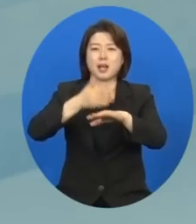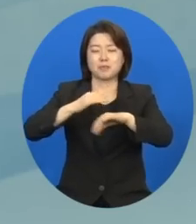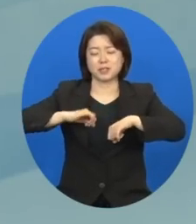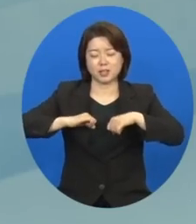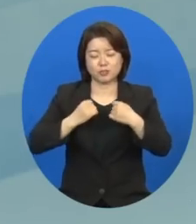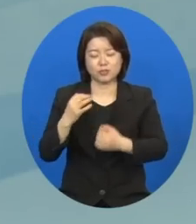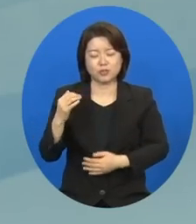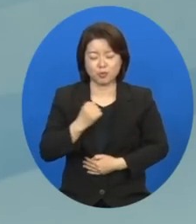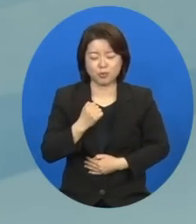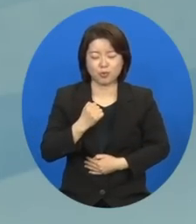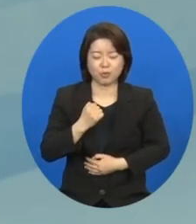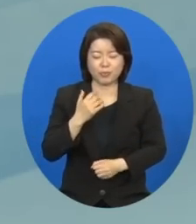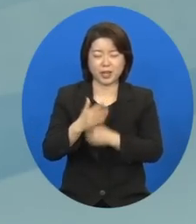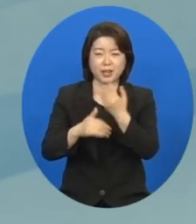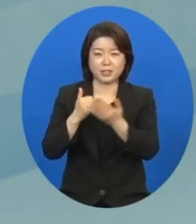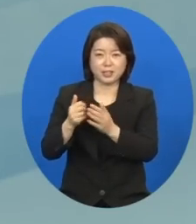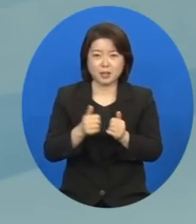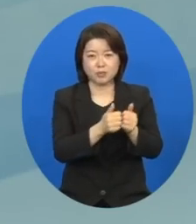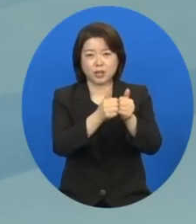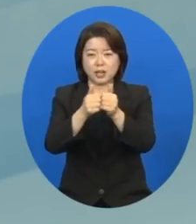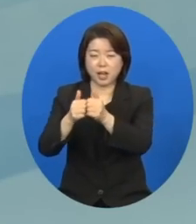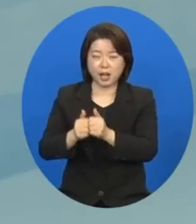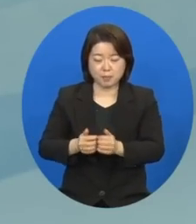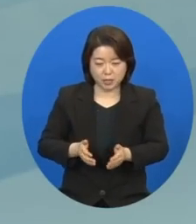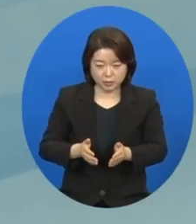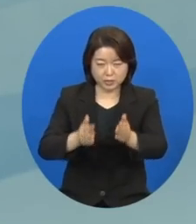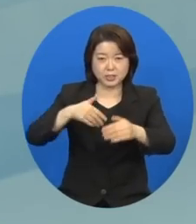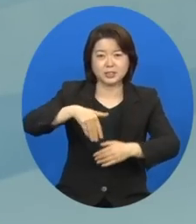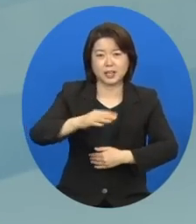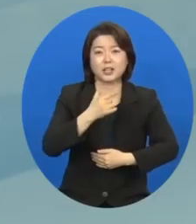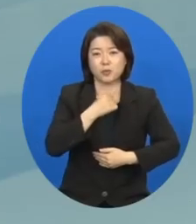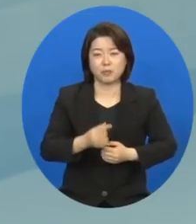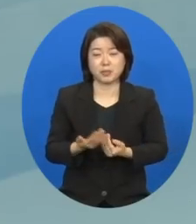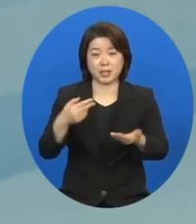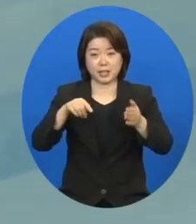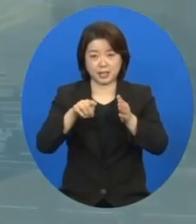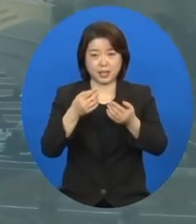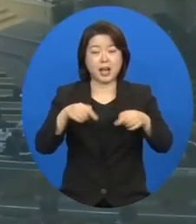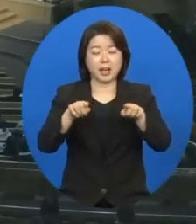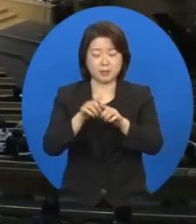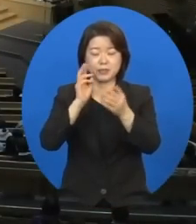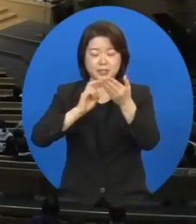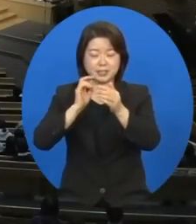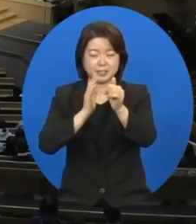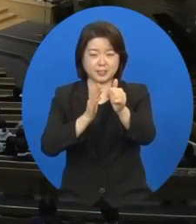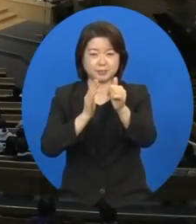순종으로 그분과 함께 길을 걷기를 소망합니다. 우리 함께 찬양하겠습니다.